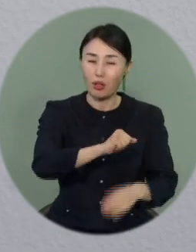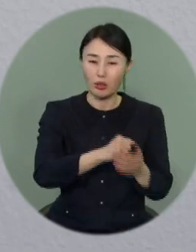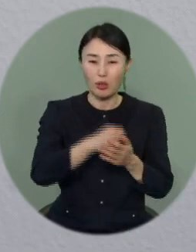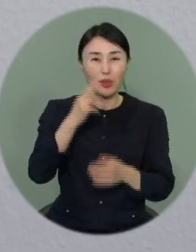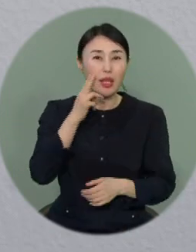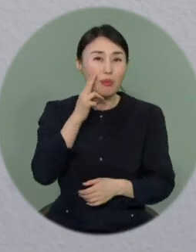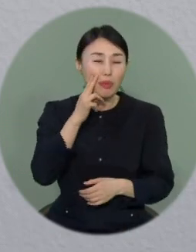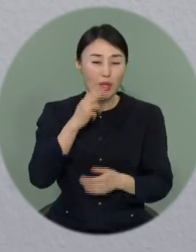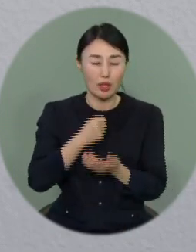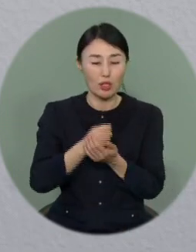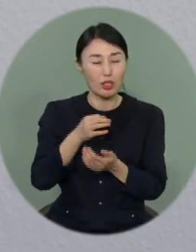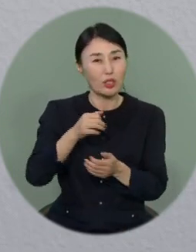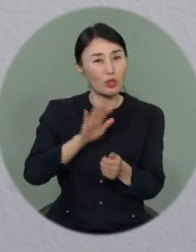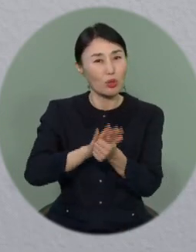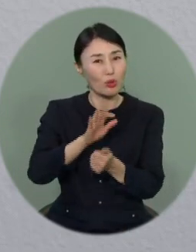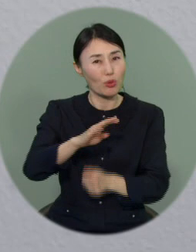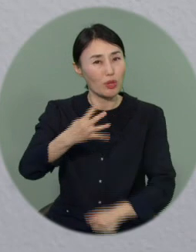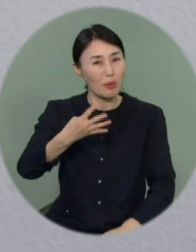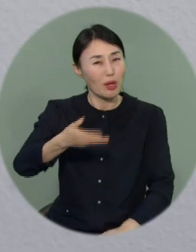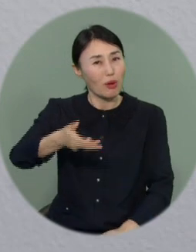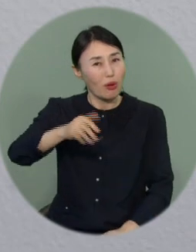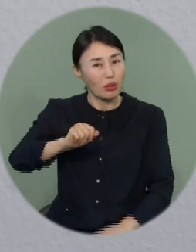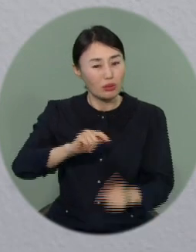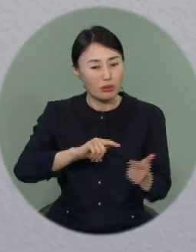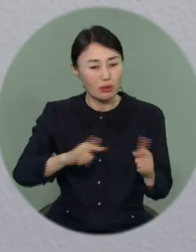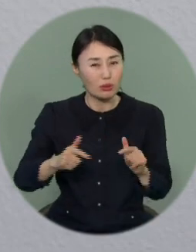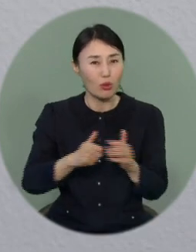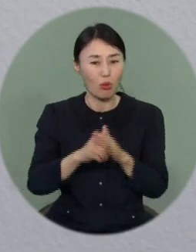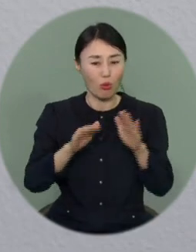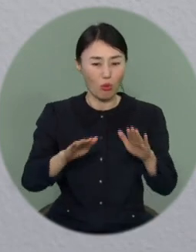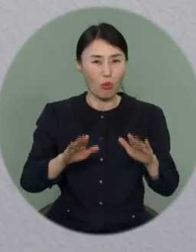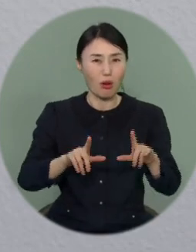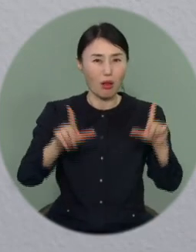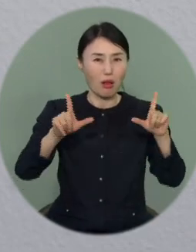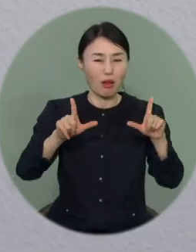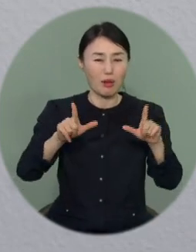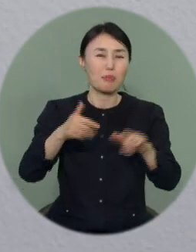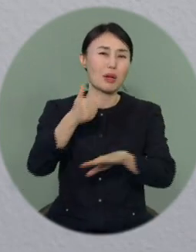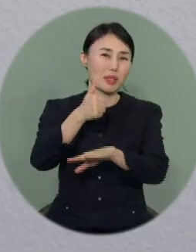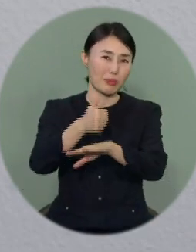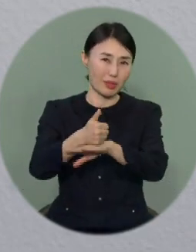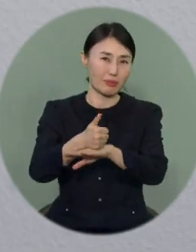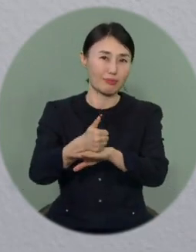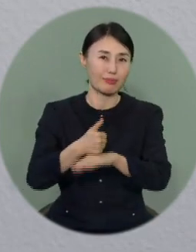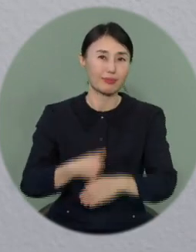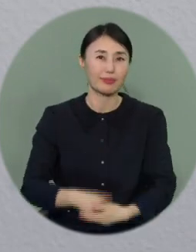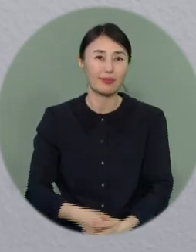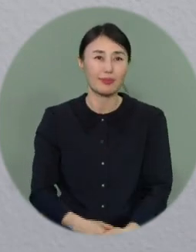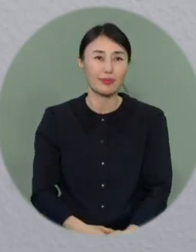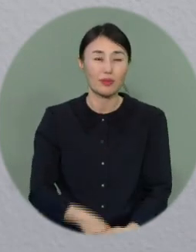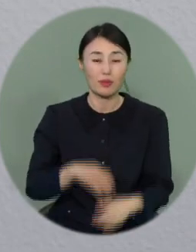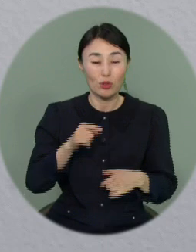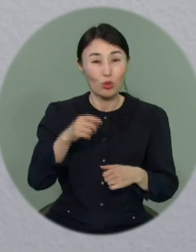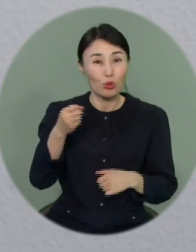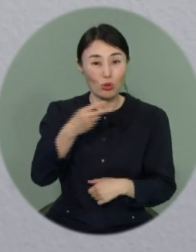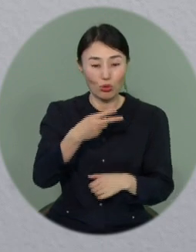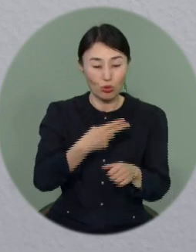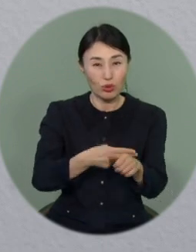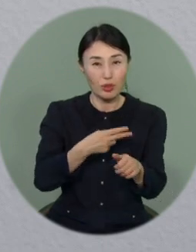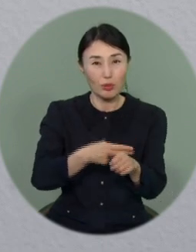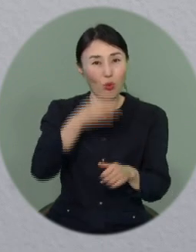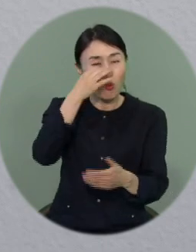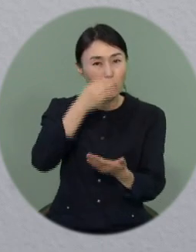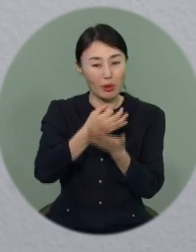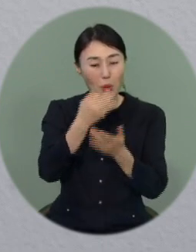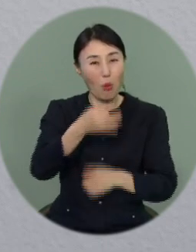400억 원으로 지원 근거가 되는 관련 법령들이 올해를 끝으로 폐지되기 때문입니다. 여기에 교직원들의